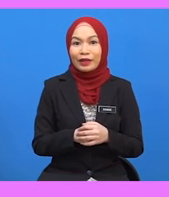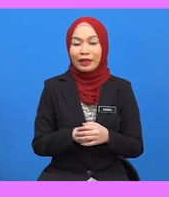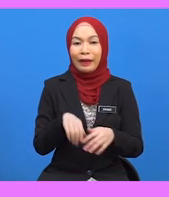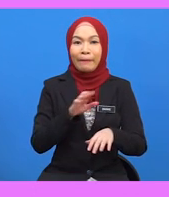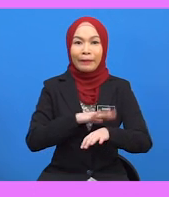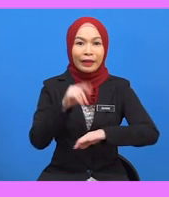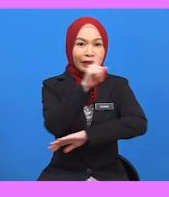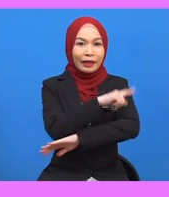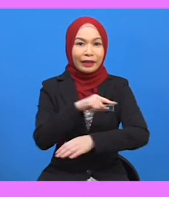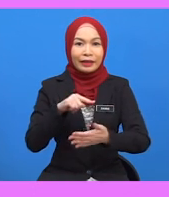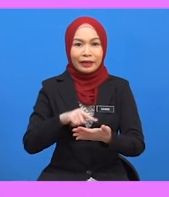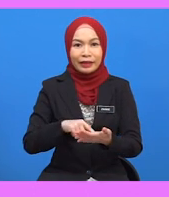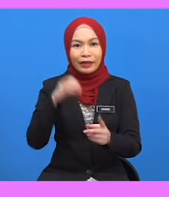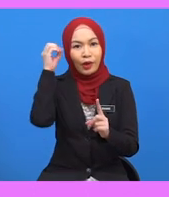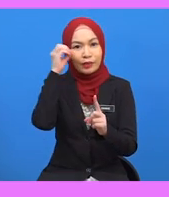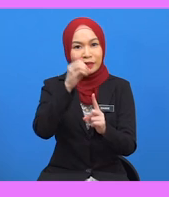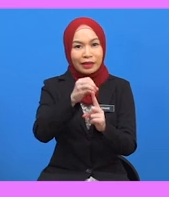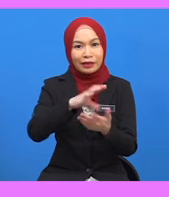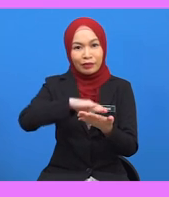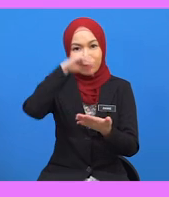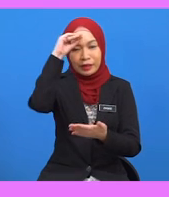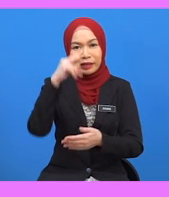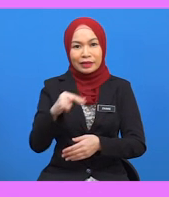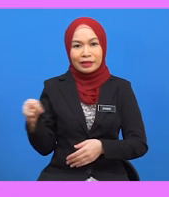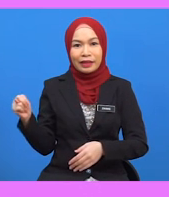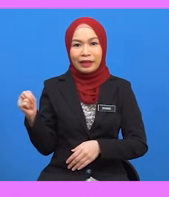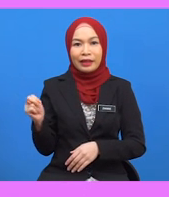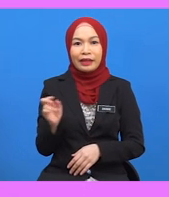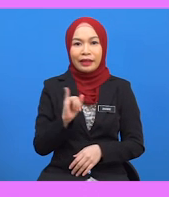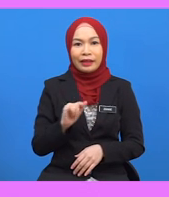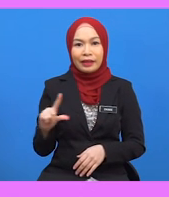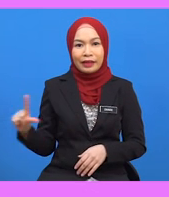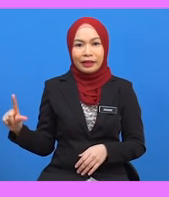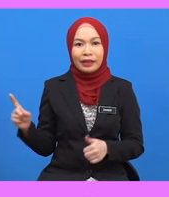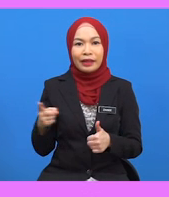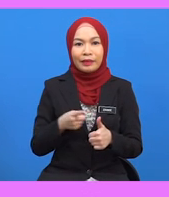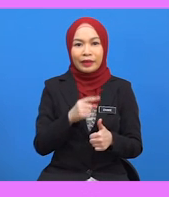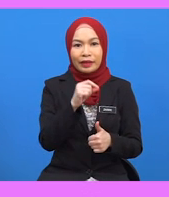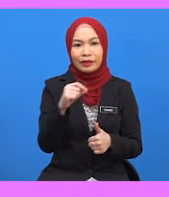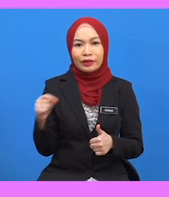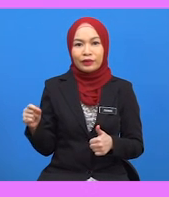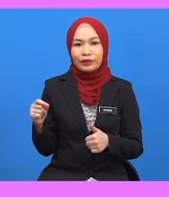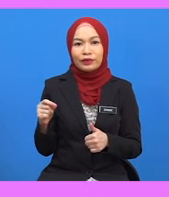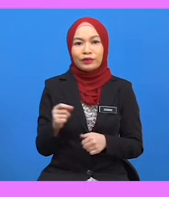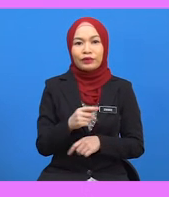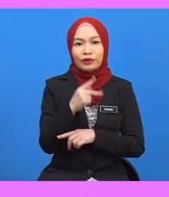dapat mencapai objektif pembelajaran berikut. Pertama, menulis sudokod bagi linear search.